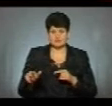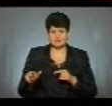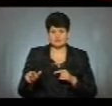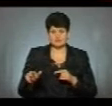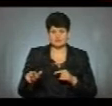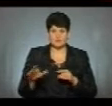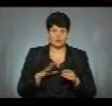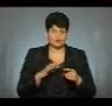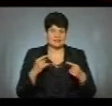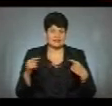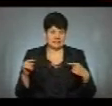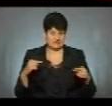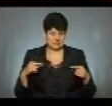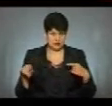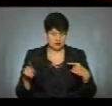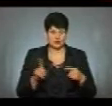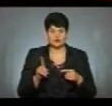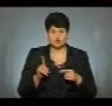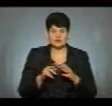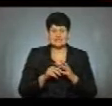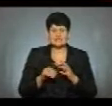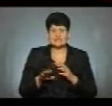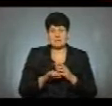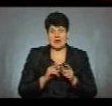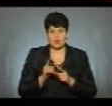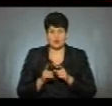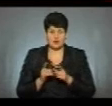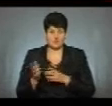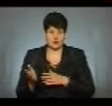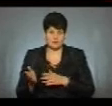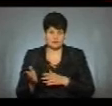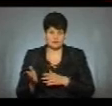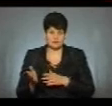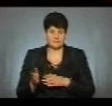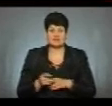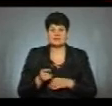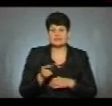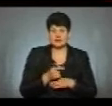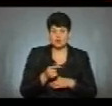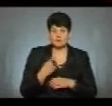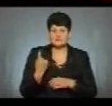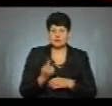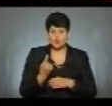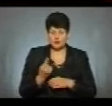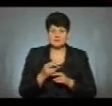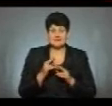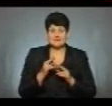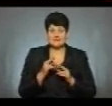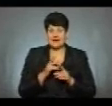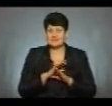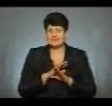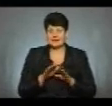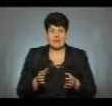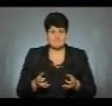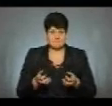були інші. Щодо земельної реформи, в Тернопільській області як не